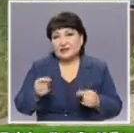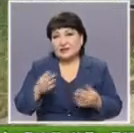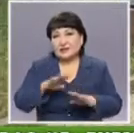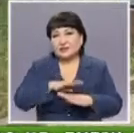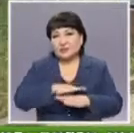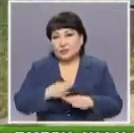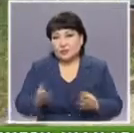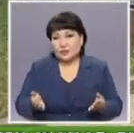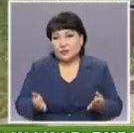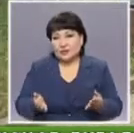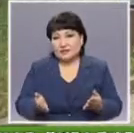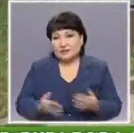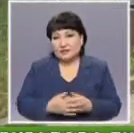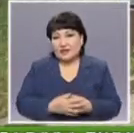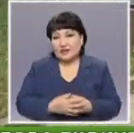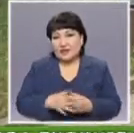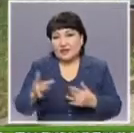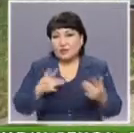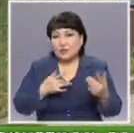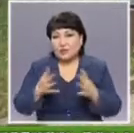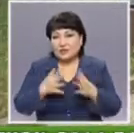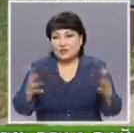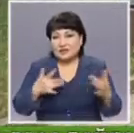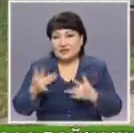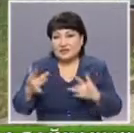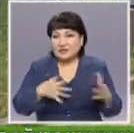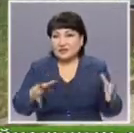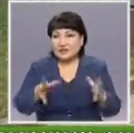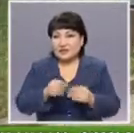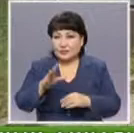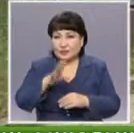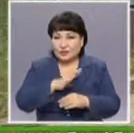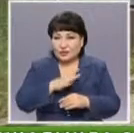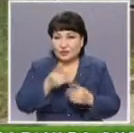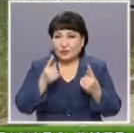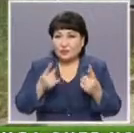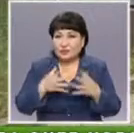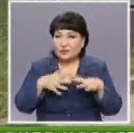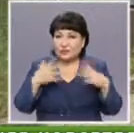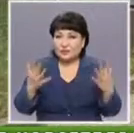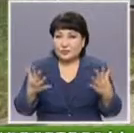болдық, бірге үлкен концерттерде ән салдық. Енді